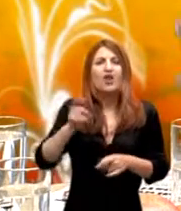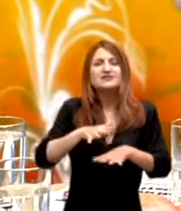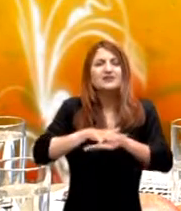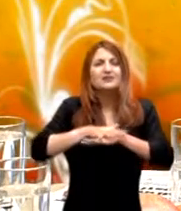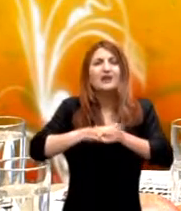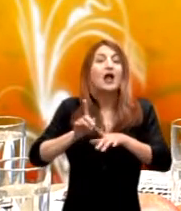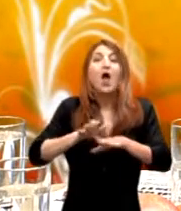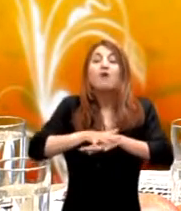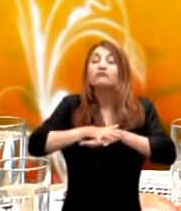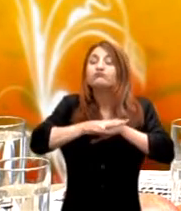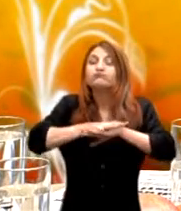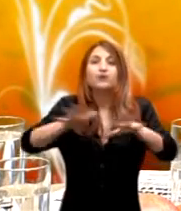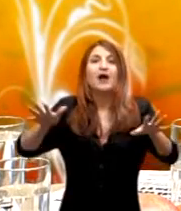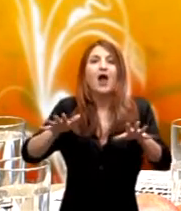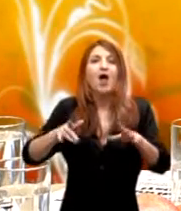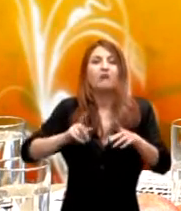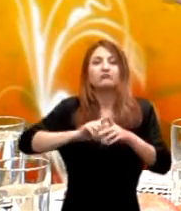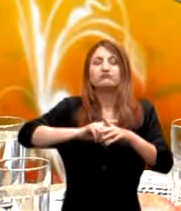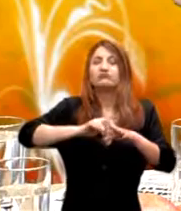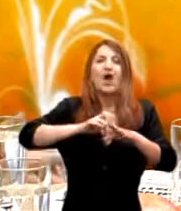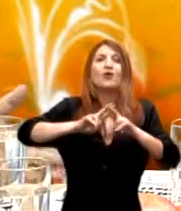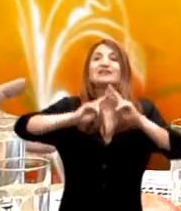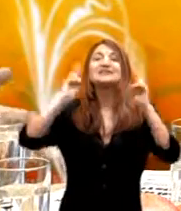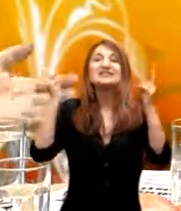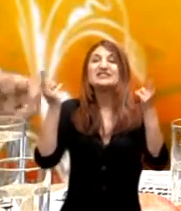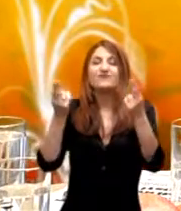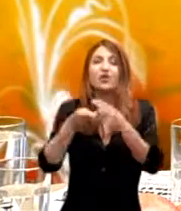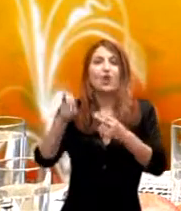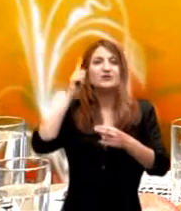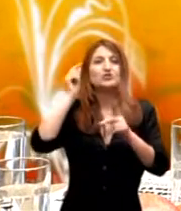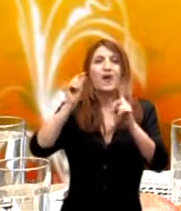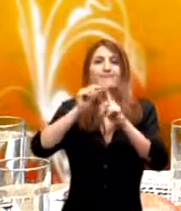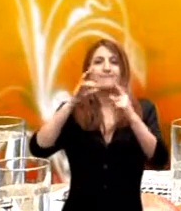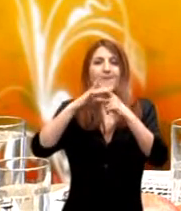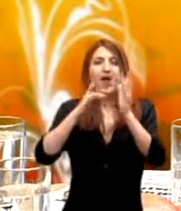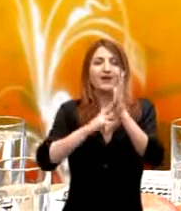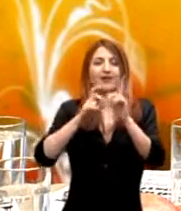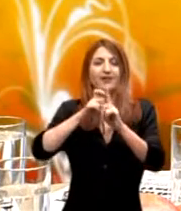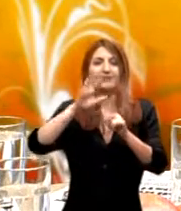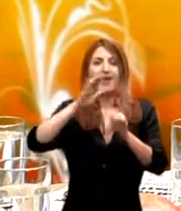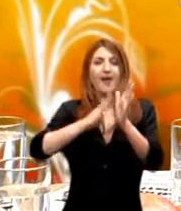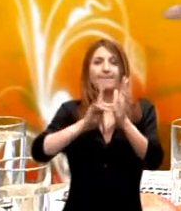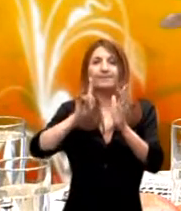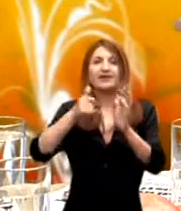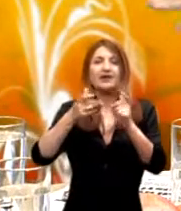ne pandemija, vi to zovete, da, debljine. Svijet, to je kad je svijet, tako, onda je pandemija. Je. Jer, inače, znate šta bih htjela isto ovdje